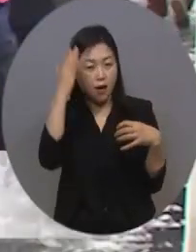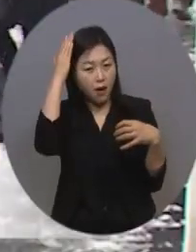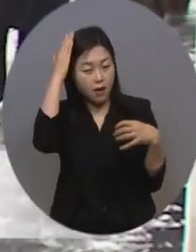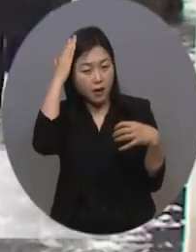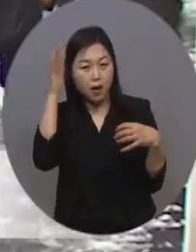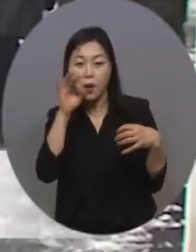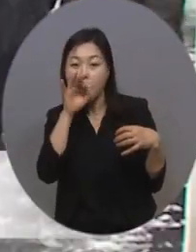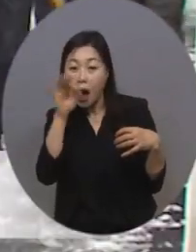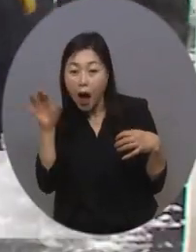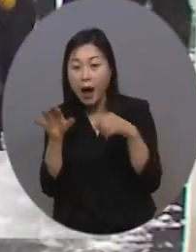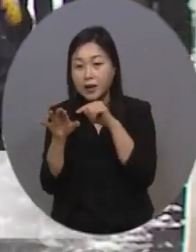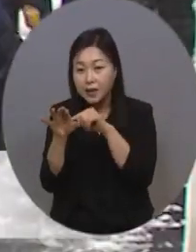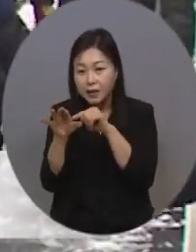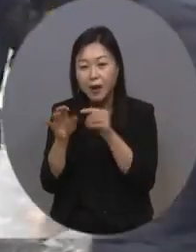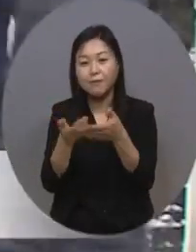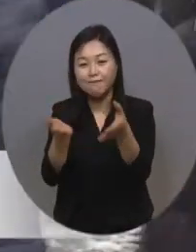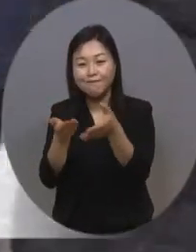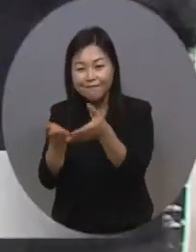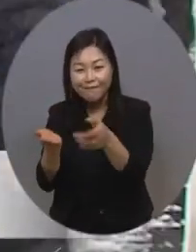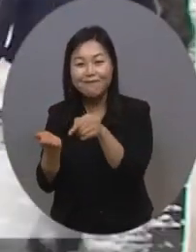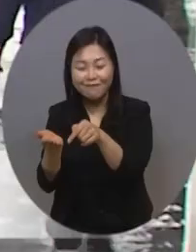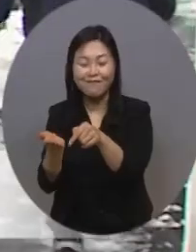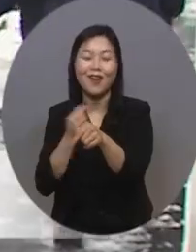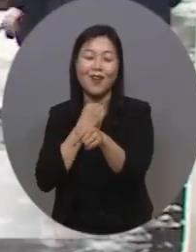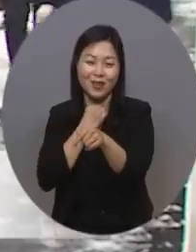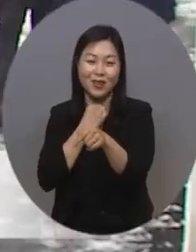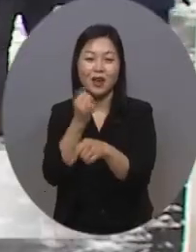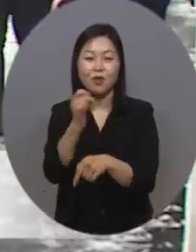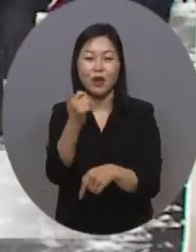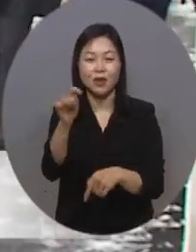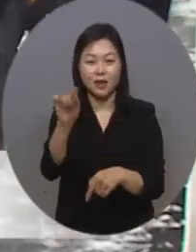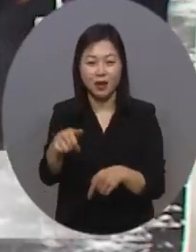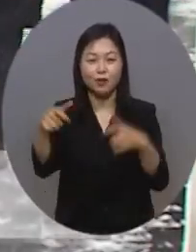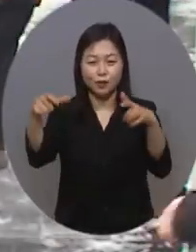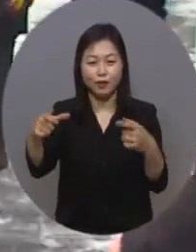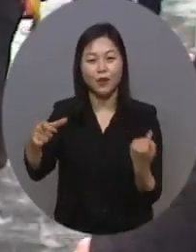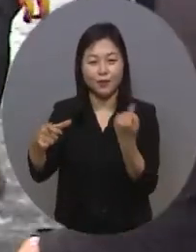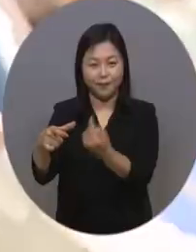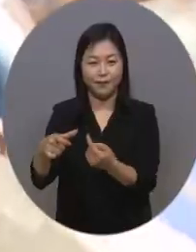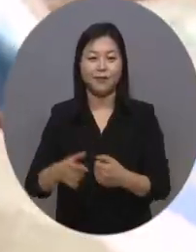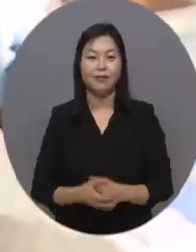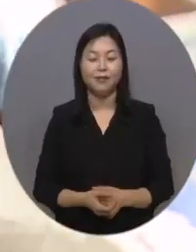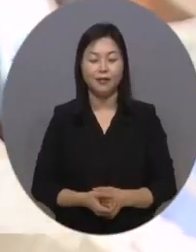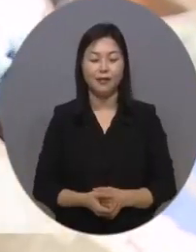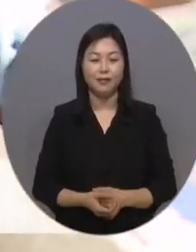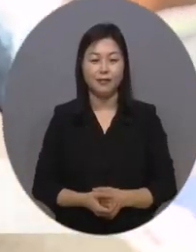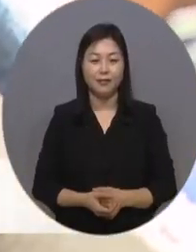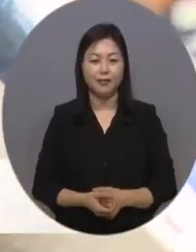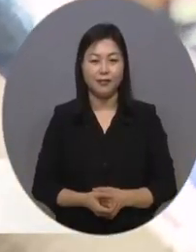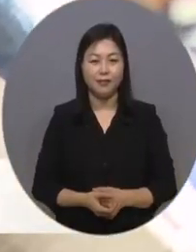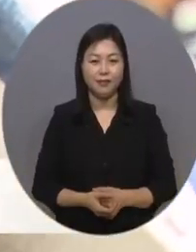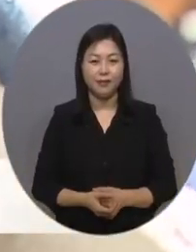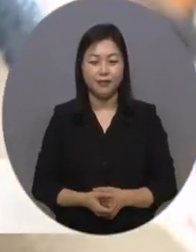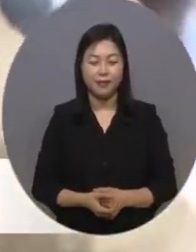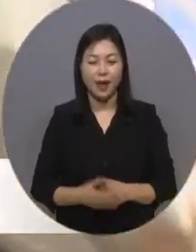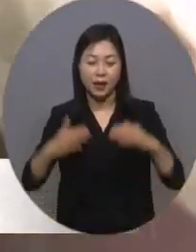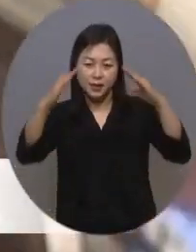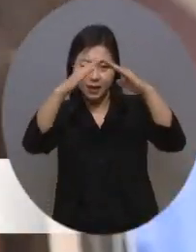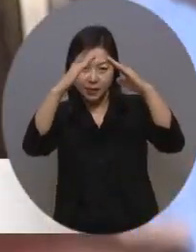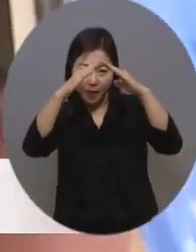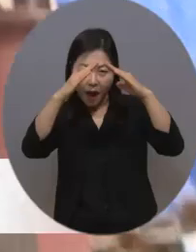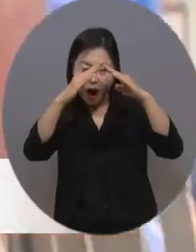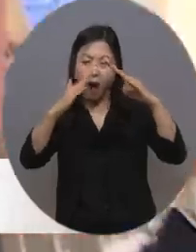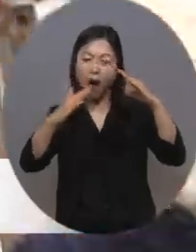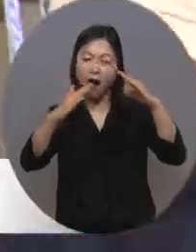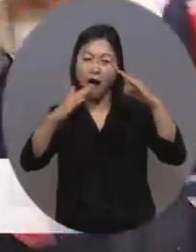연탄 나눔 봉사활동을 좀 하려고 예, 오늘 관악구에 예, 찾아뵙게 됐습니다. 점화 밑에 고드름이 달릴 정도로